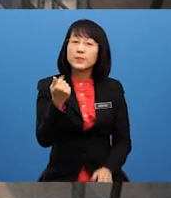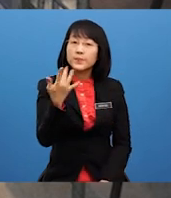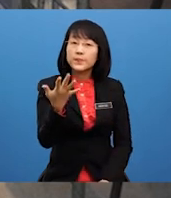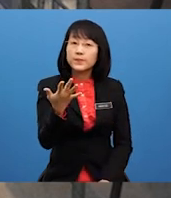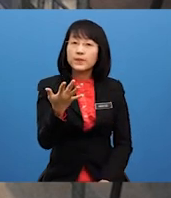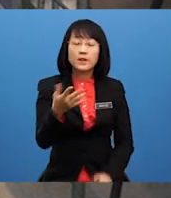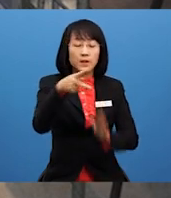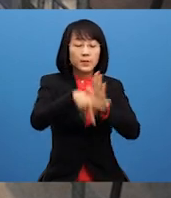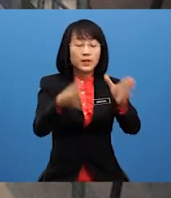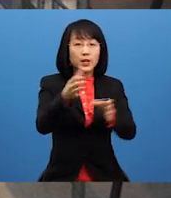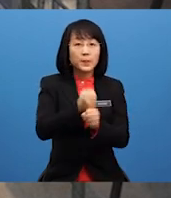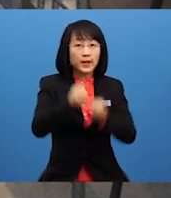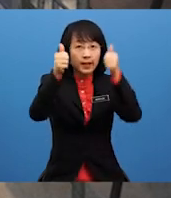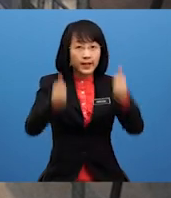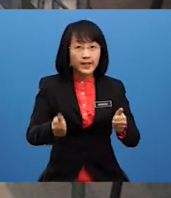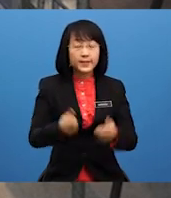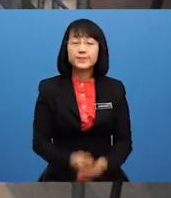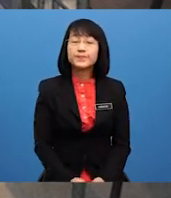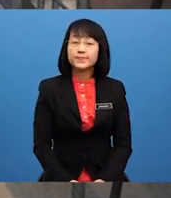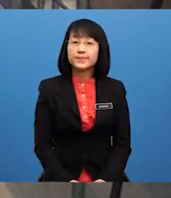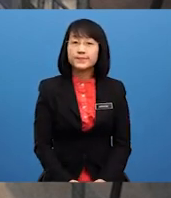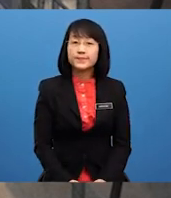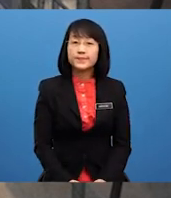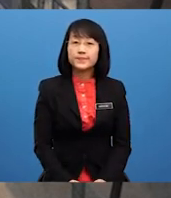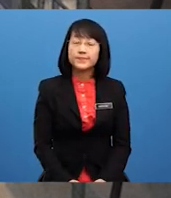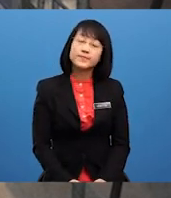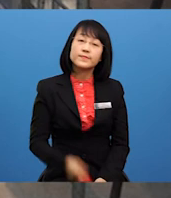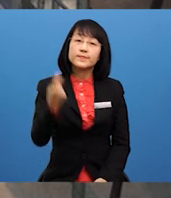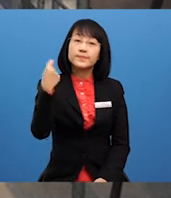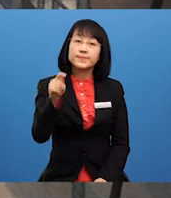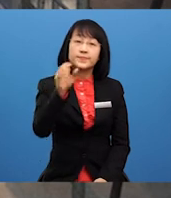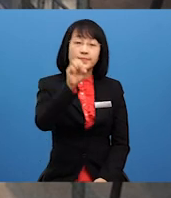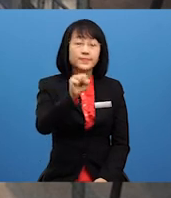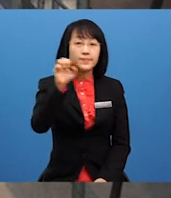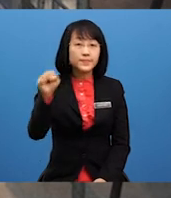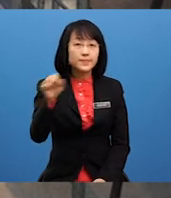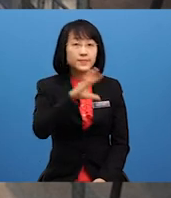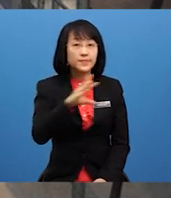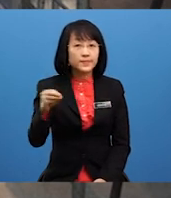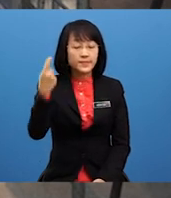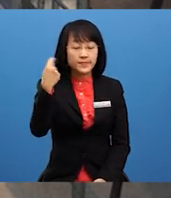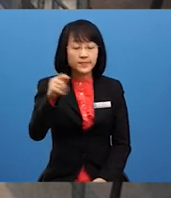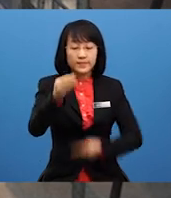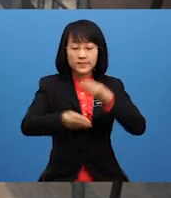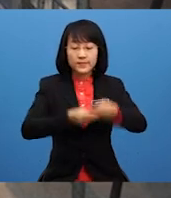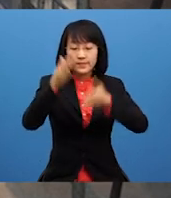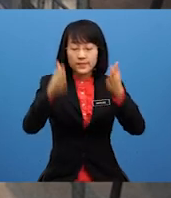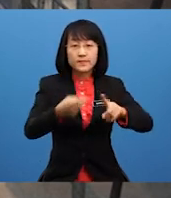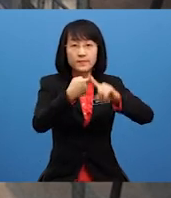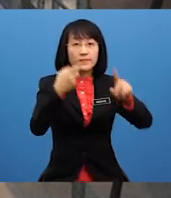ilmu. Beberapa ilmu yang terdapat dari teks Sulalatus Salatin dan teks Saudagar Besar dari Kuala